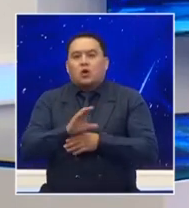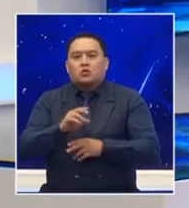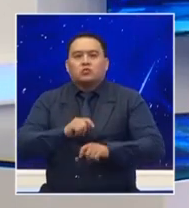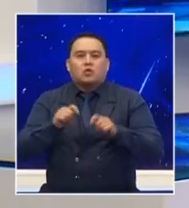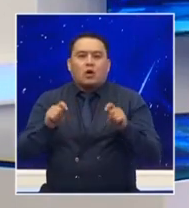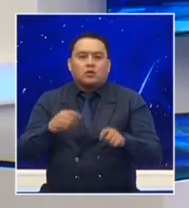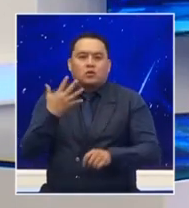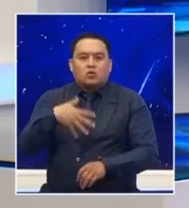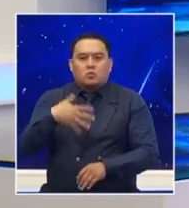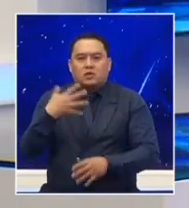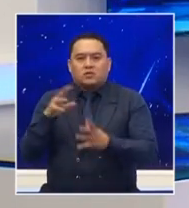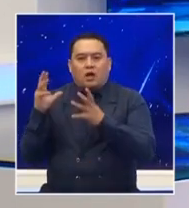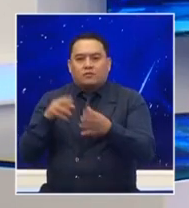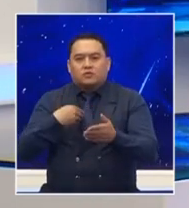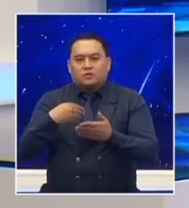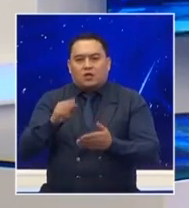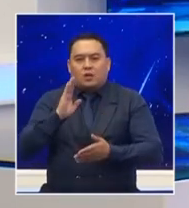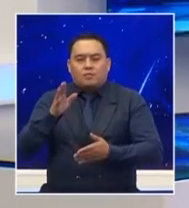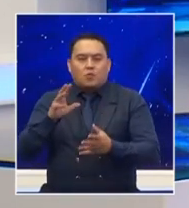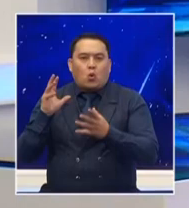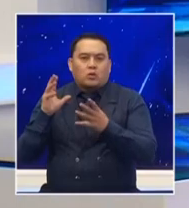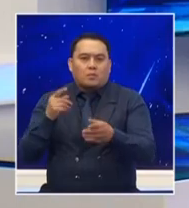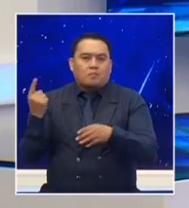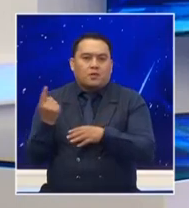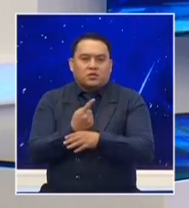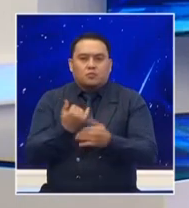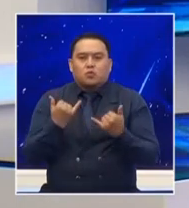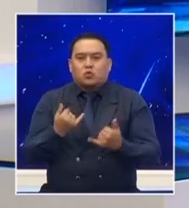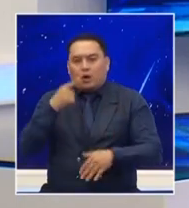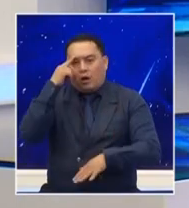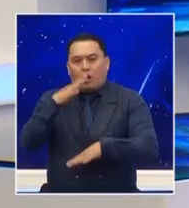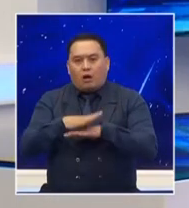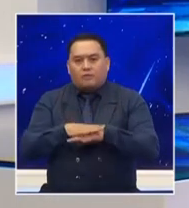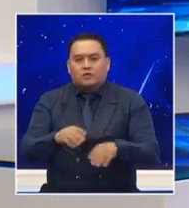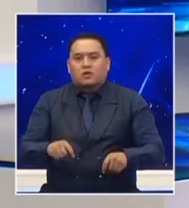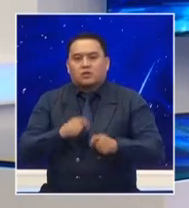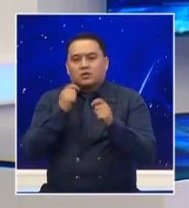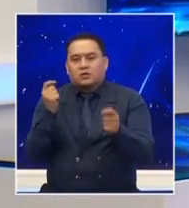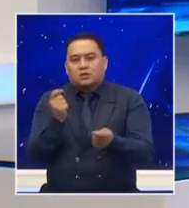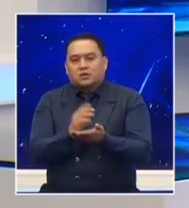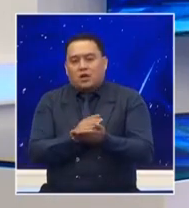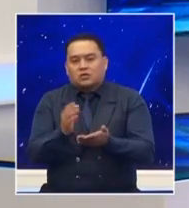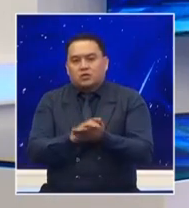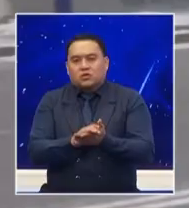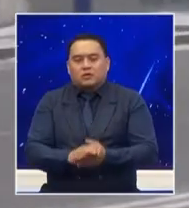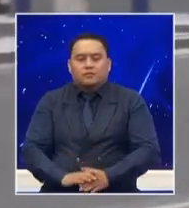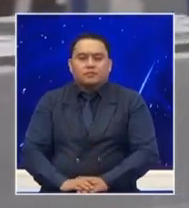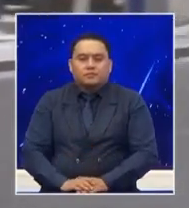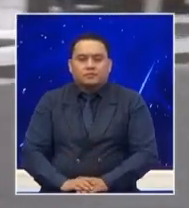құрастырылған 55 автобус сатып алынады. Көліктердің алғашқы данасы бүгін облыс әкімі Амандық Баталовқа таныстырылды.